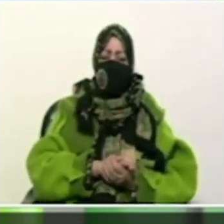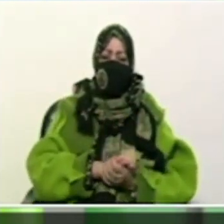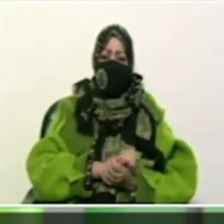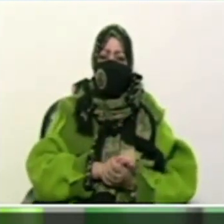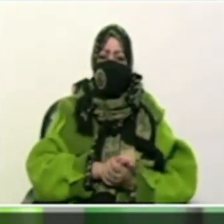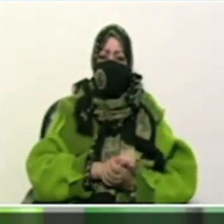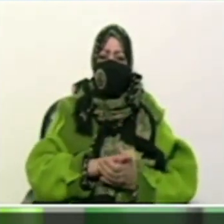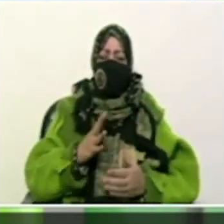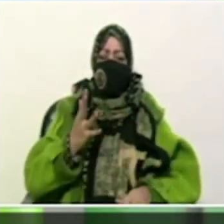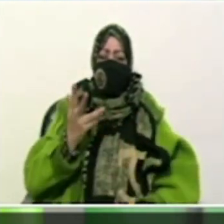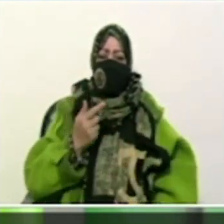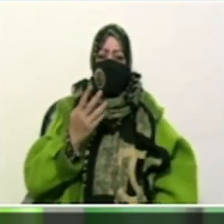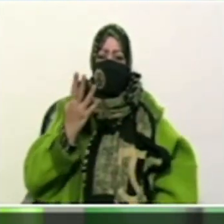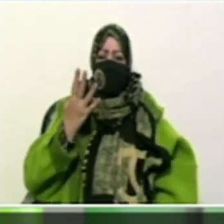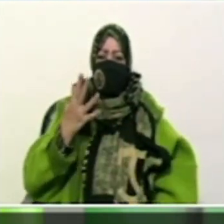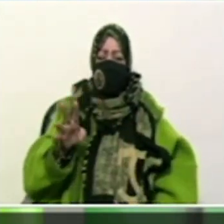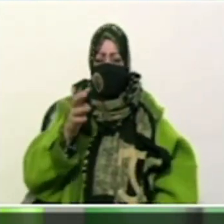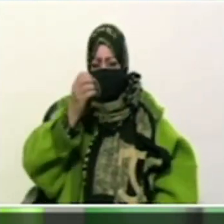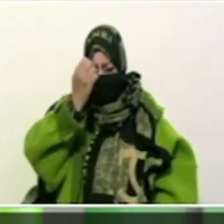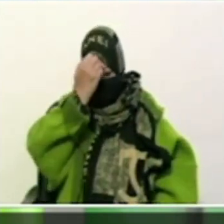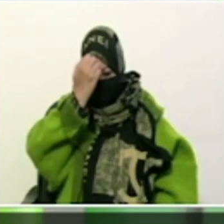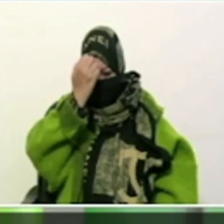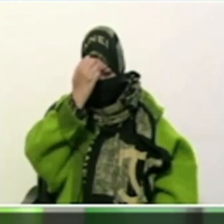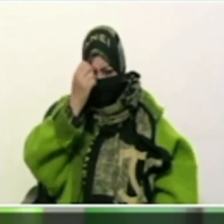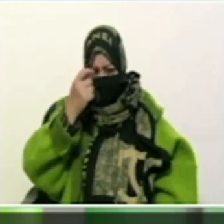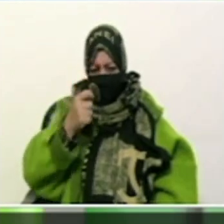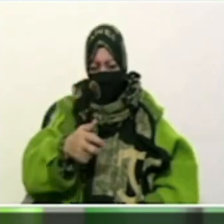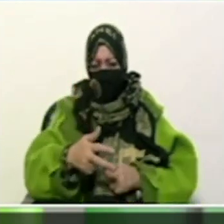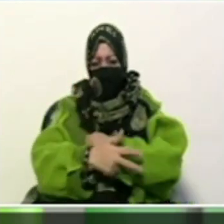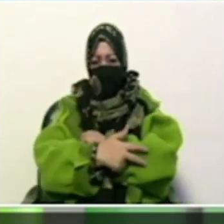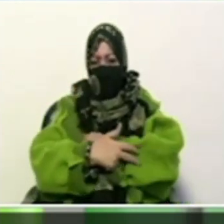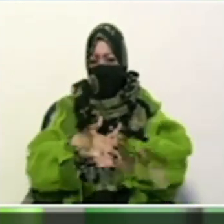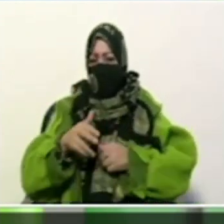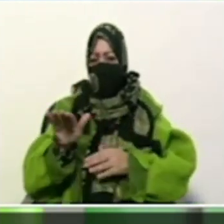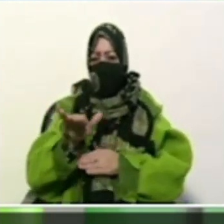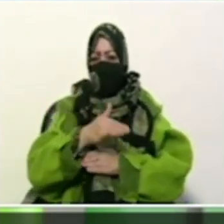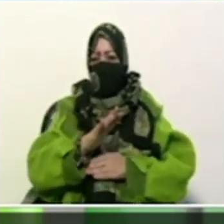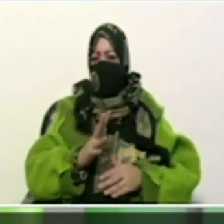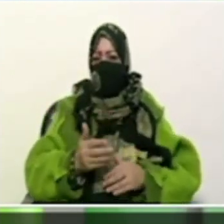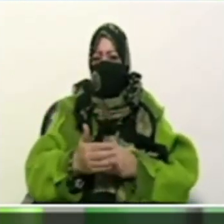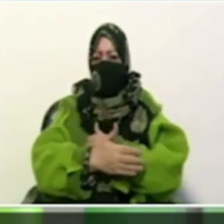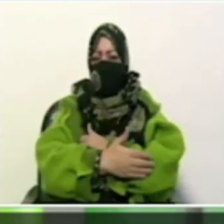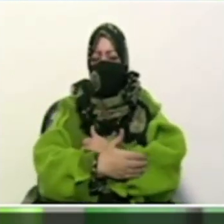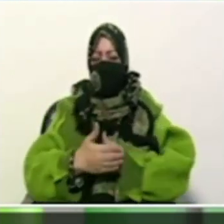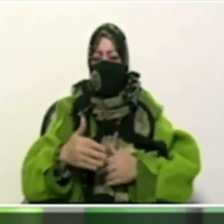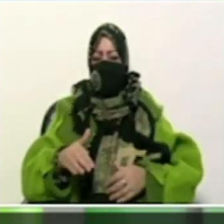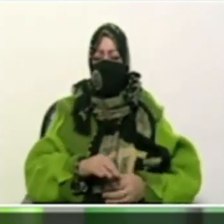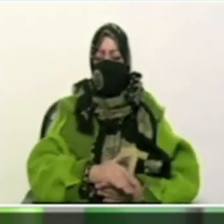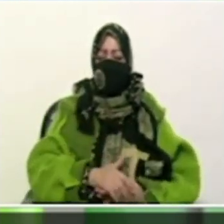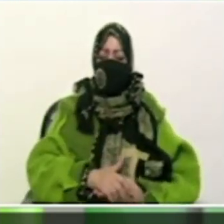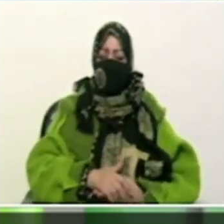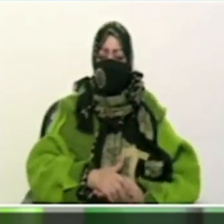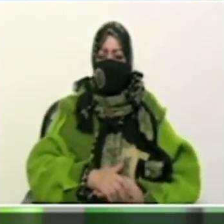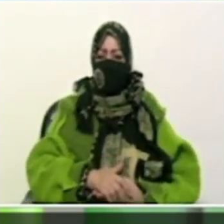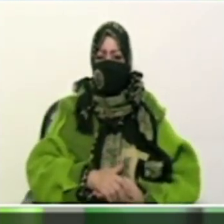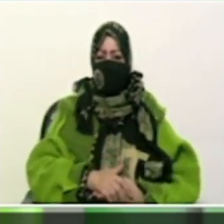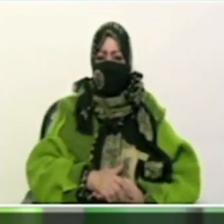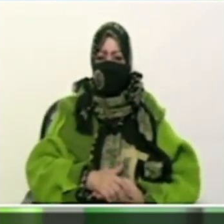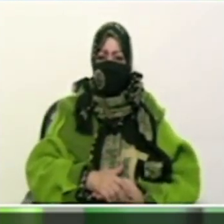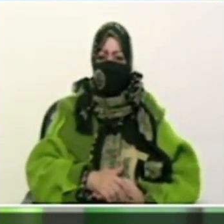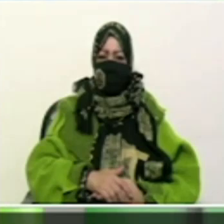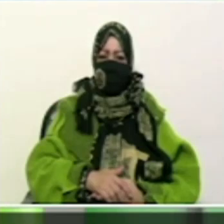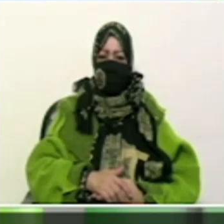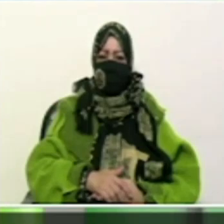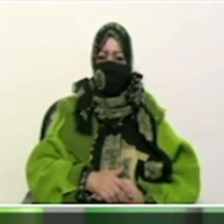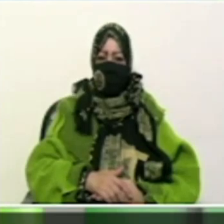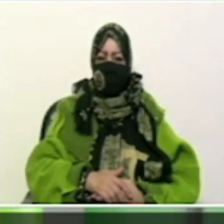استلم مبلغ 40,000 بعد التقاعد بعد التقاعد هذا يسموا فيه مستحقات اجازه يعني نعم وضع